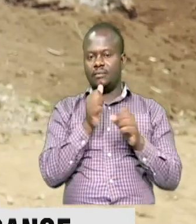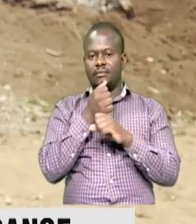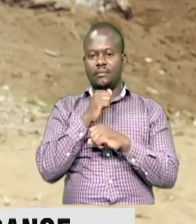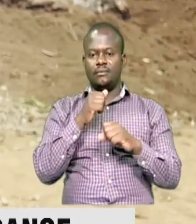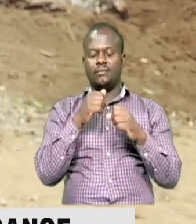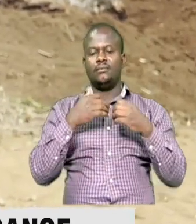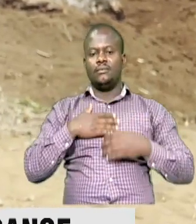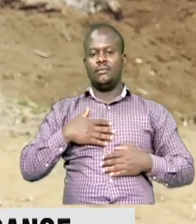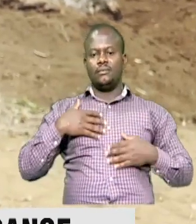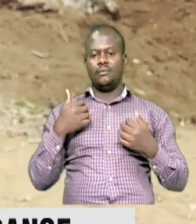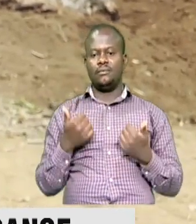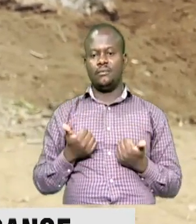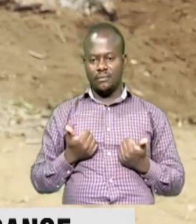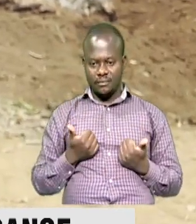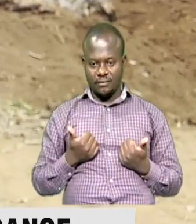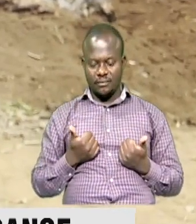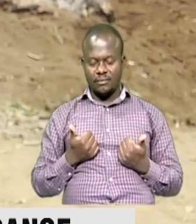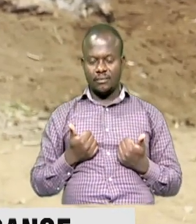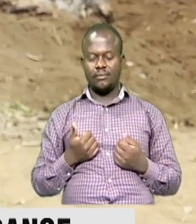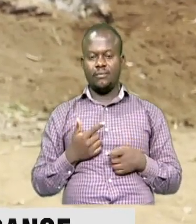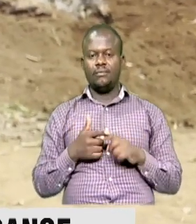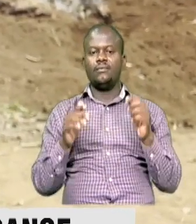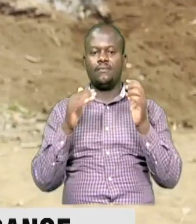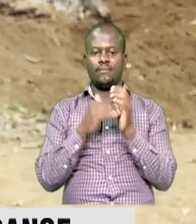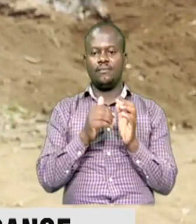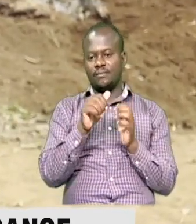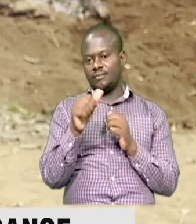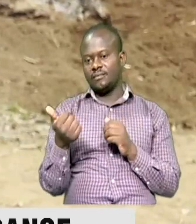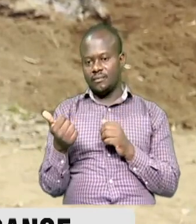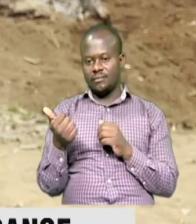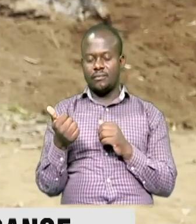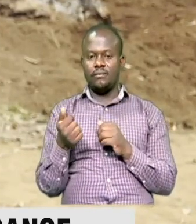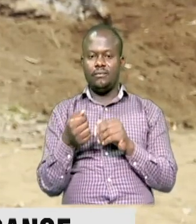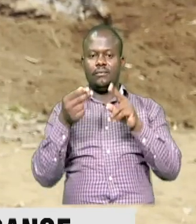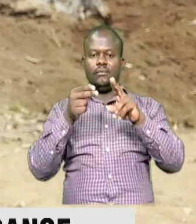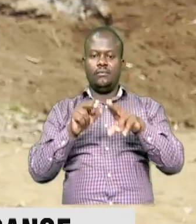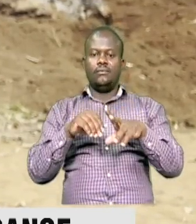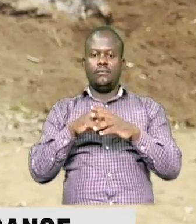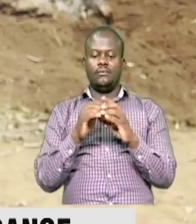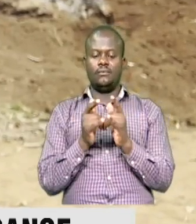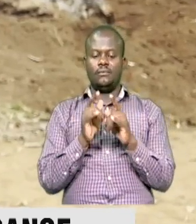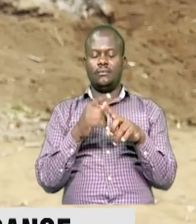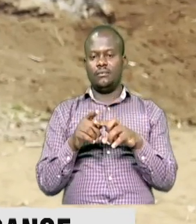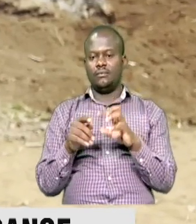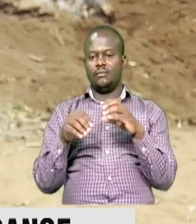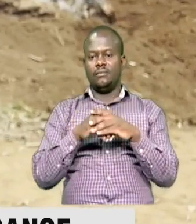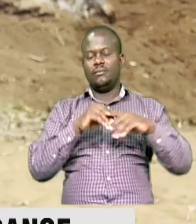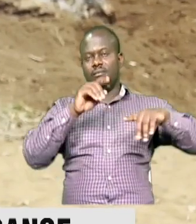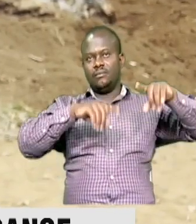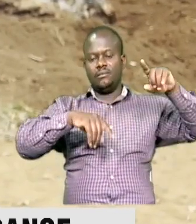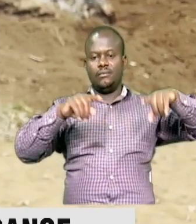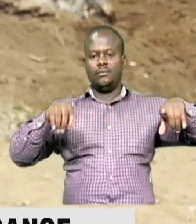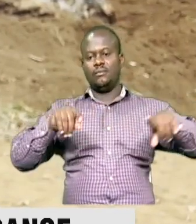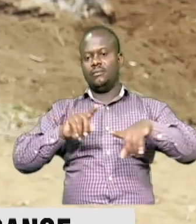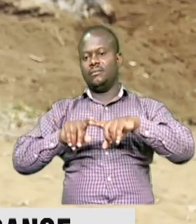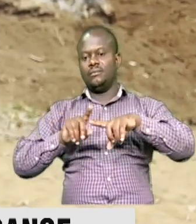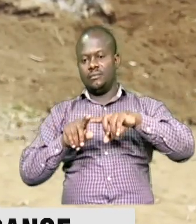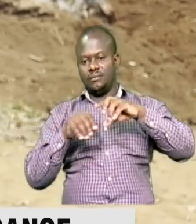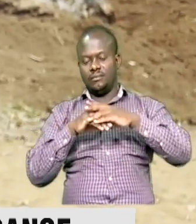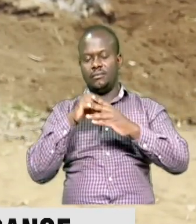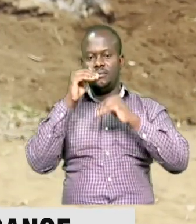neza ikindi kandi nanone hajya habera inama zinyuranye zitandukanye mu